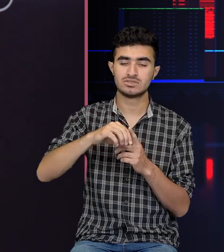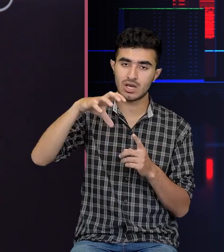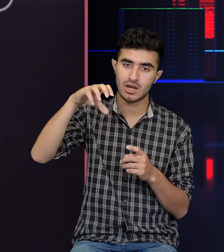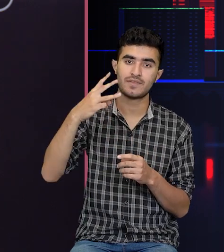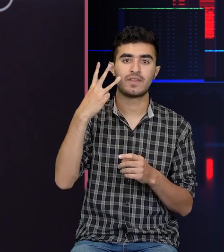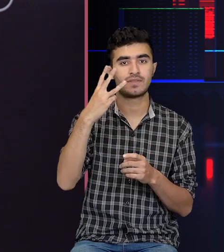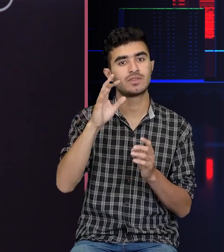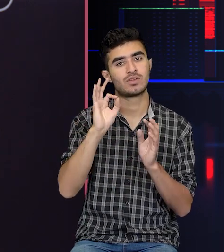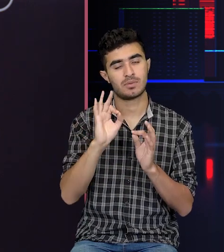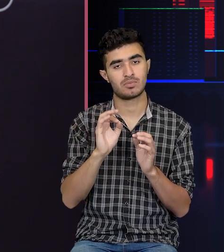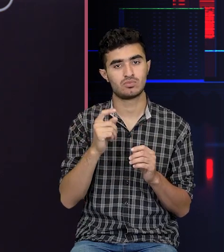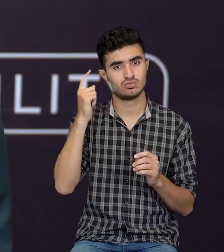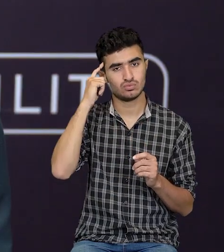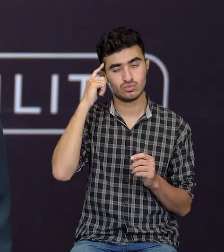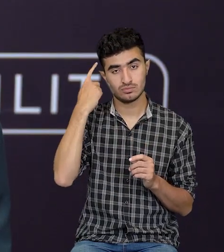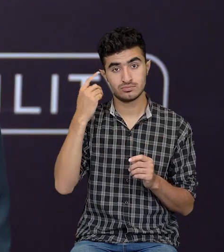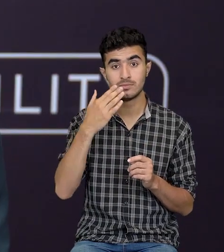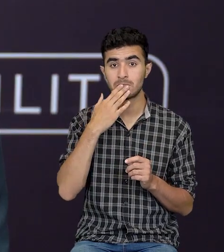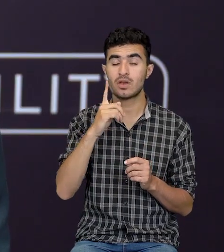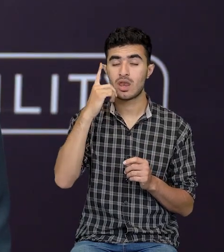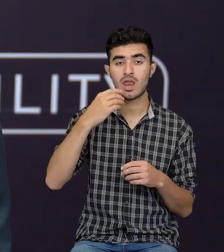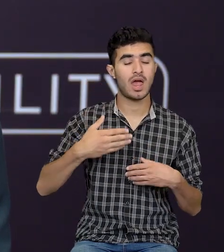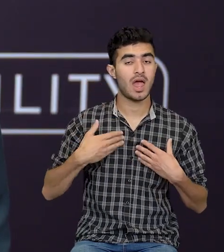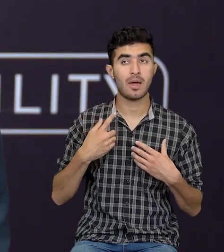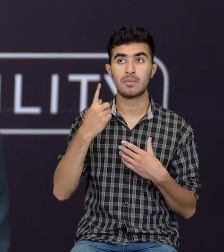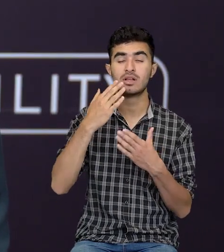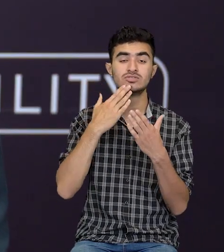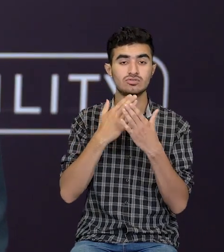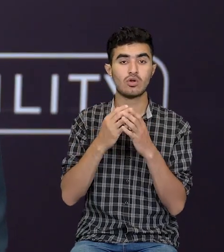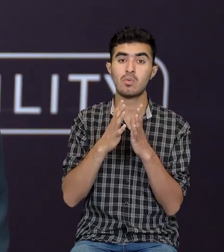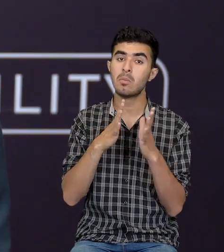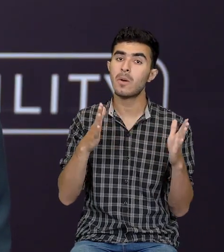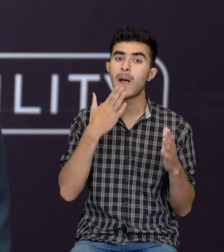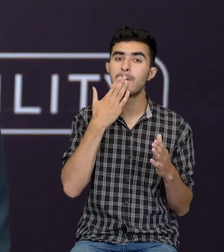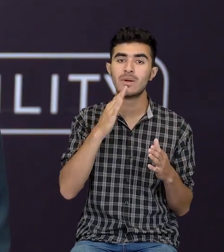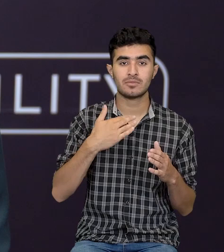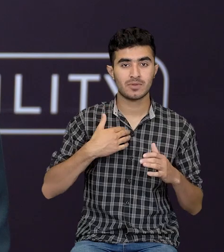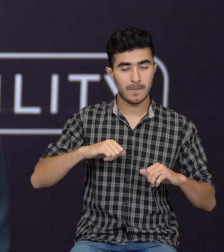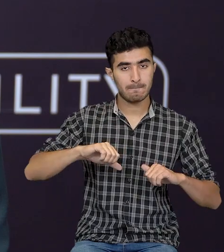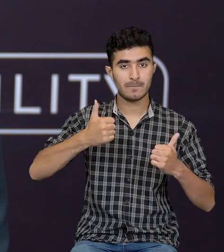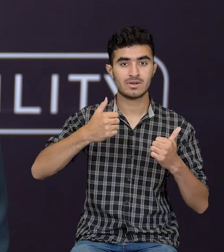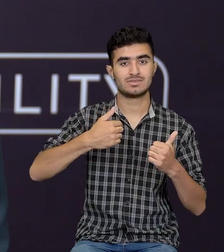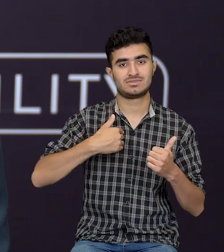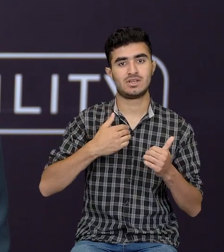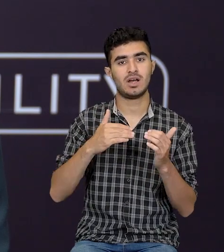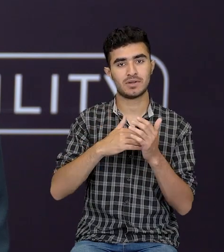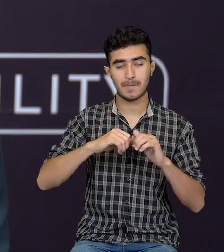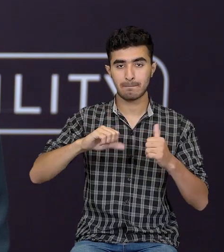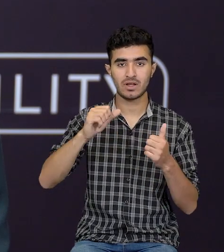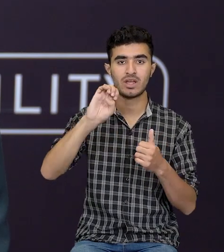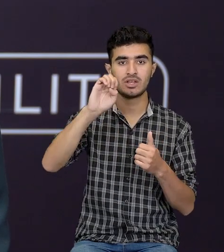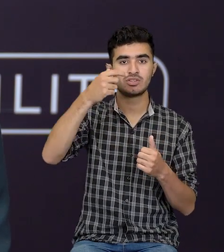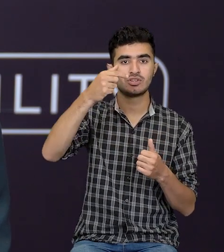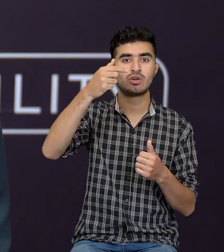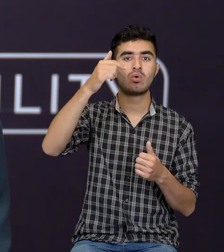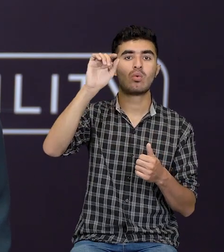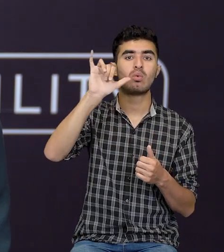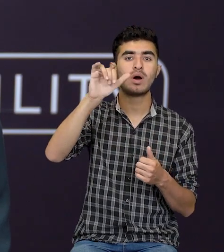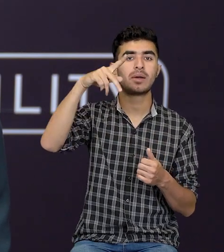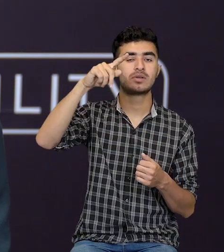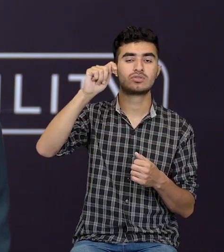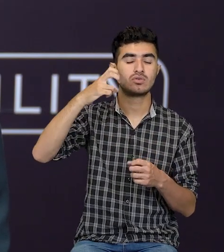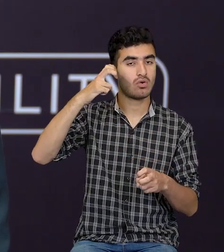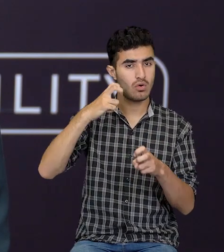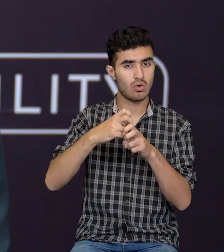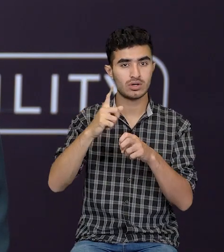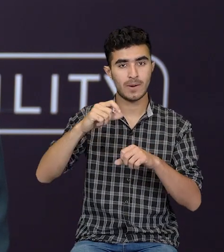किसी तरह मैं सेमीफाइनल में चला जाऊँ, फिर मुझे टेंशन नहीं है, सेमीफाइनल में मैं कुछ ना कुछ कर लूँगा, सेमीफाइनल फाइनल मैं नहीं दूंगा। तो वैसे ही हुआ कि जब